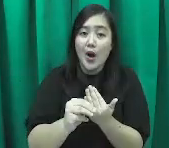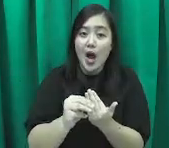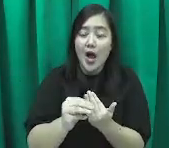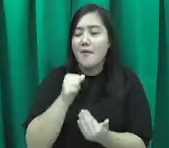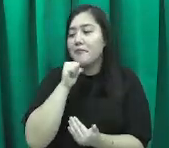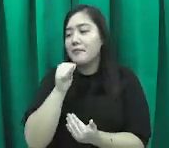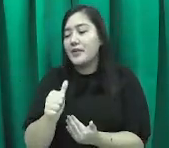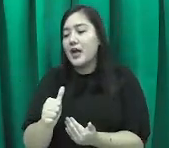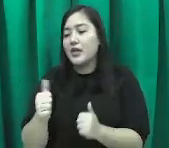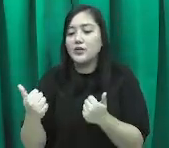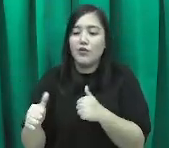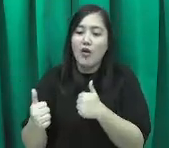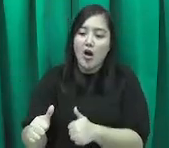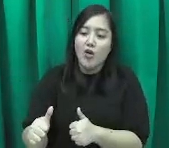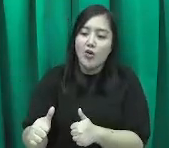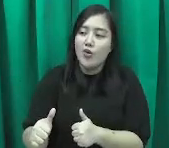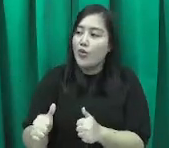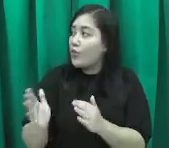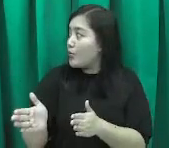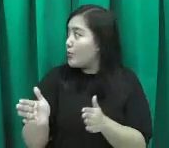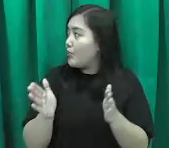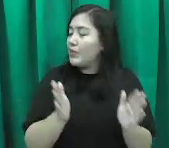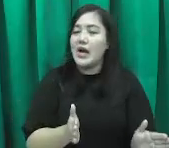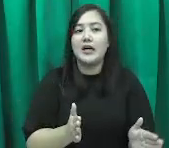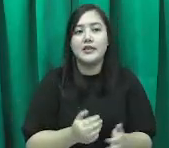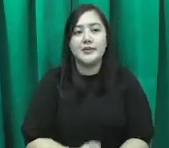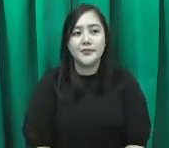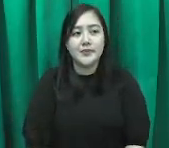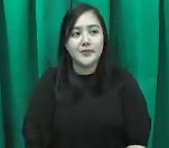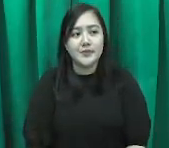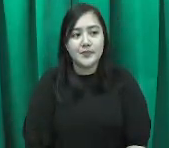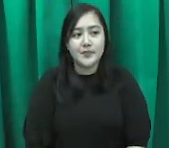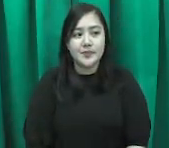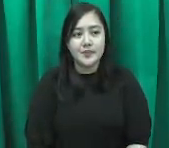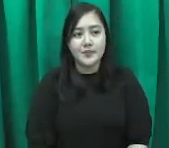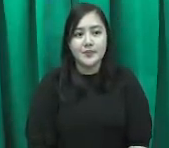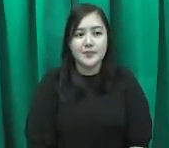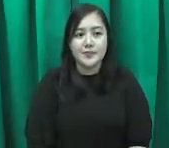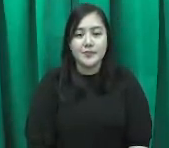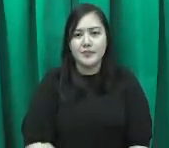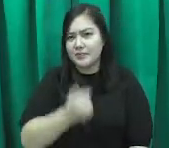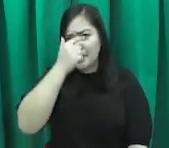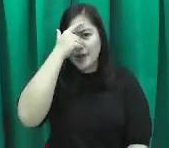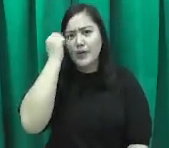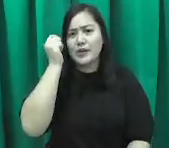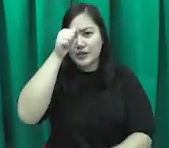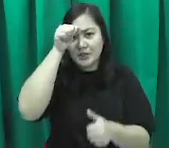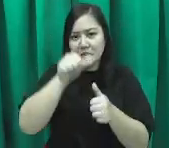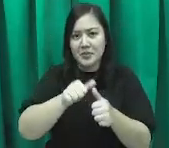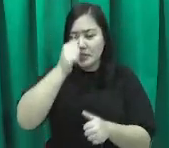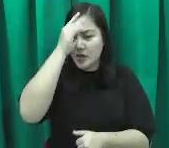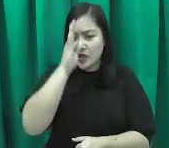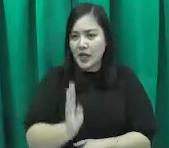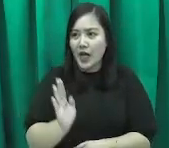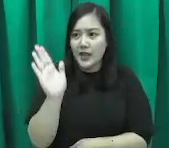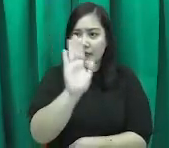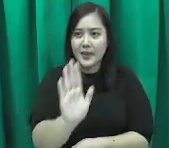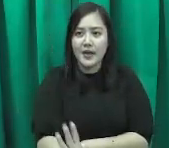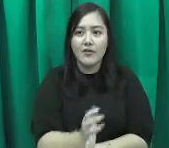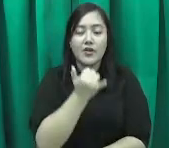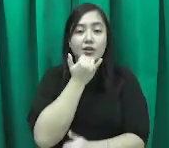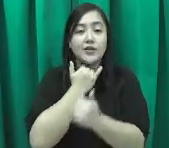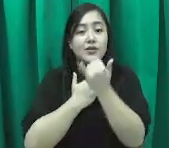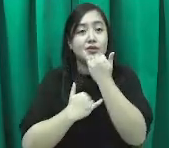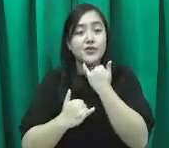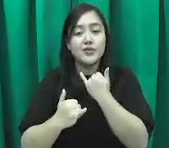Balik kayo, tingnan nyo. Hindi pwede kasi magkamali ang Panginoon. Yes. Tayo mismo magkamali. Tayo nagkakamali. Tayo nagkakamali talaga. Basta sundin lang natin